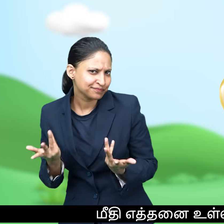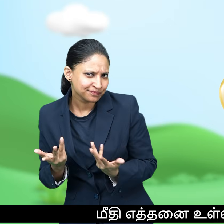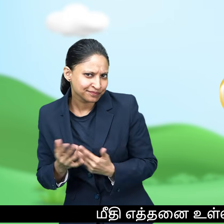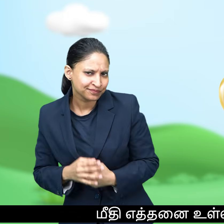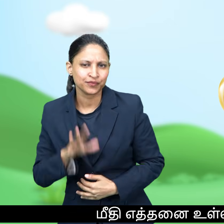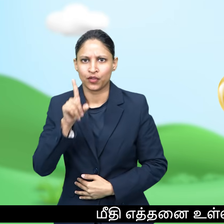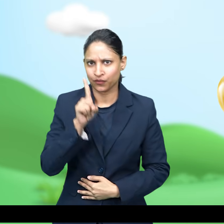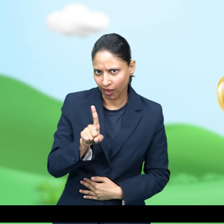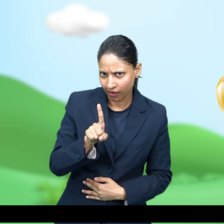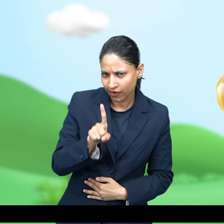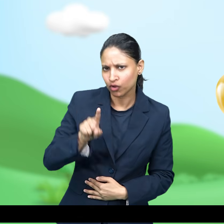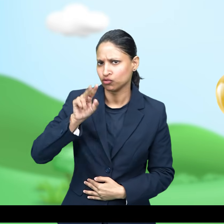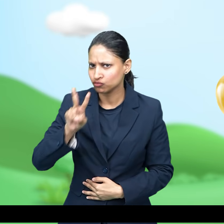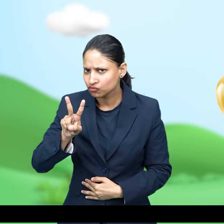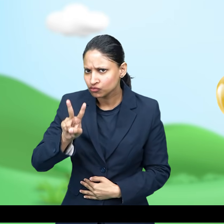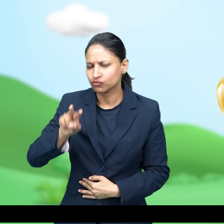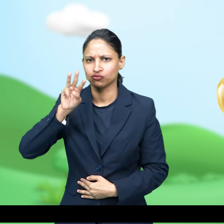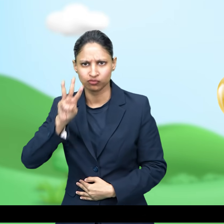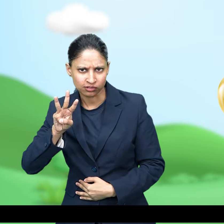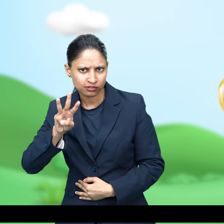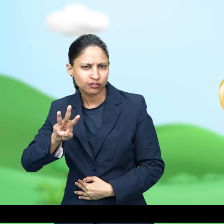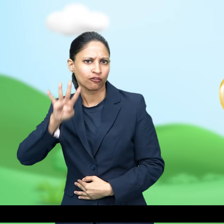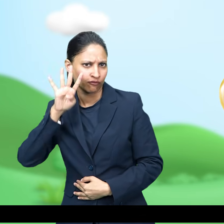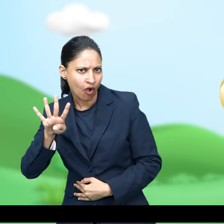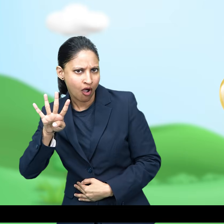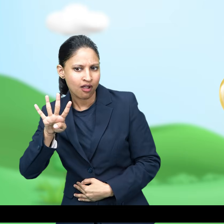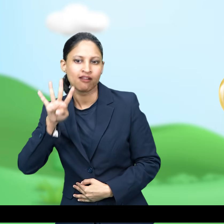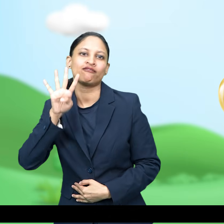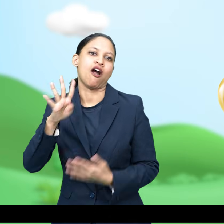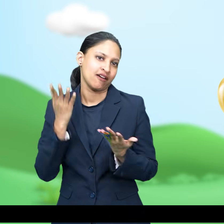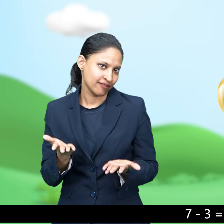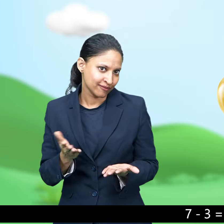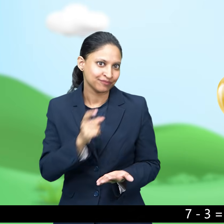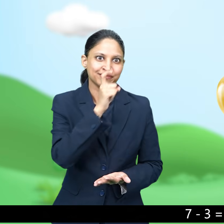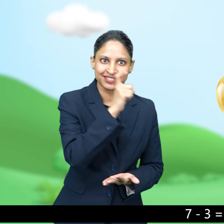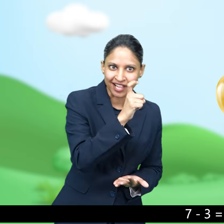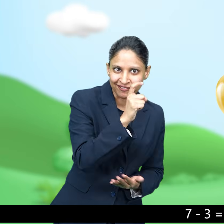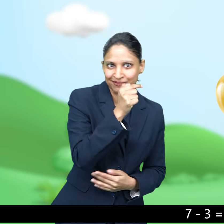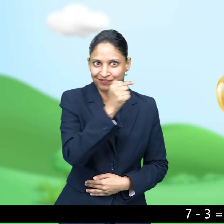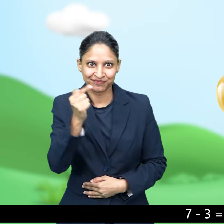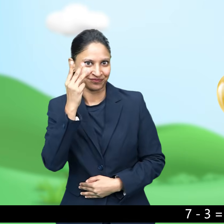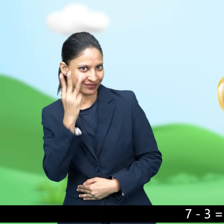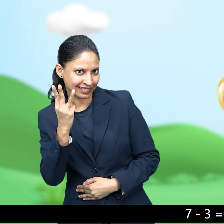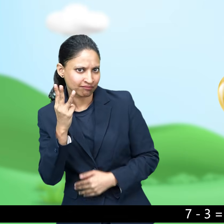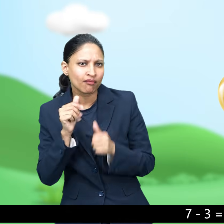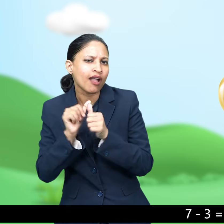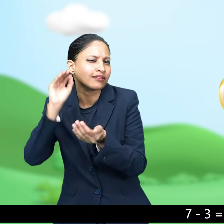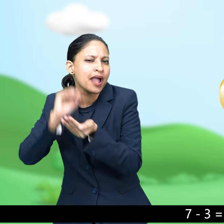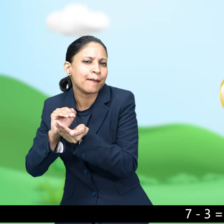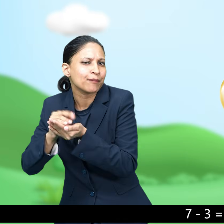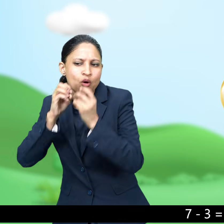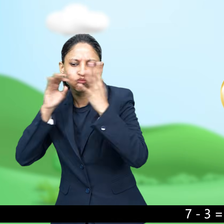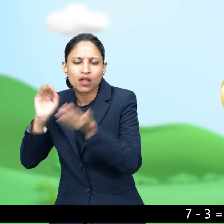எண்ணுவோமா? 1 2 3 4. அதாவது 7 கழித்தல்